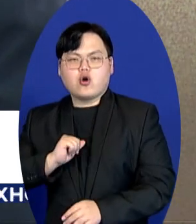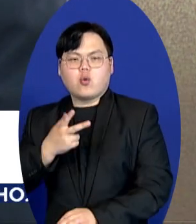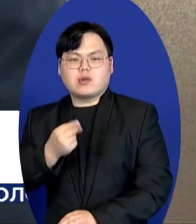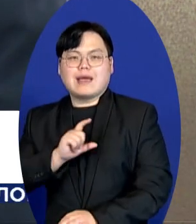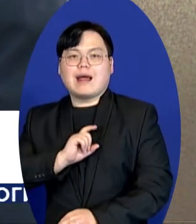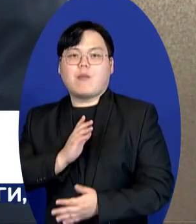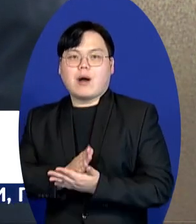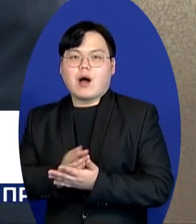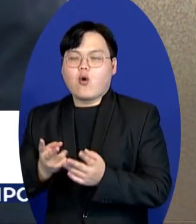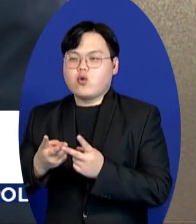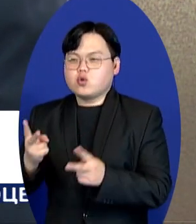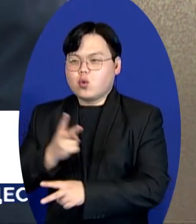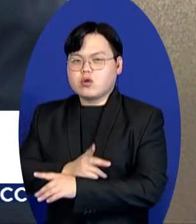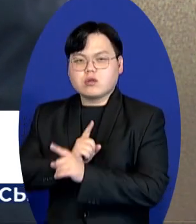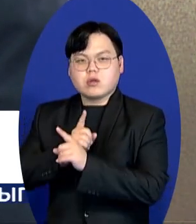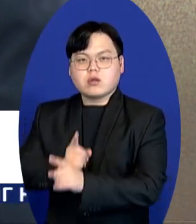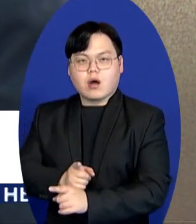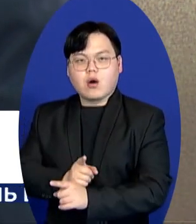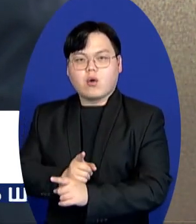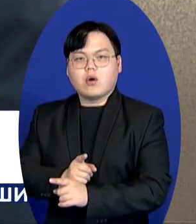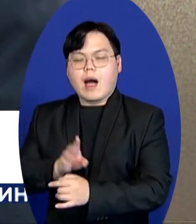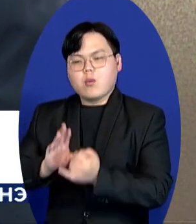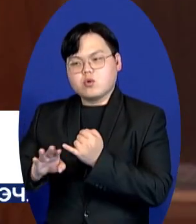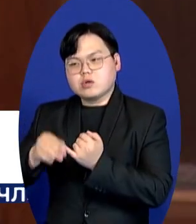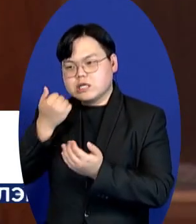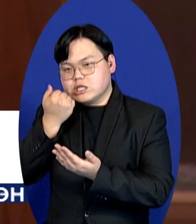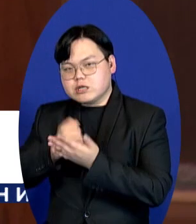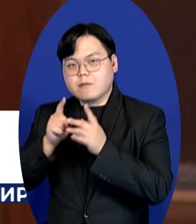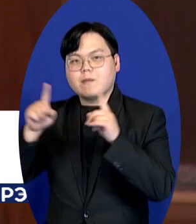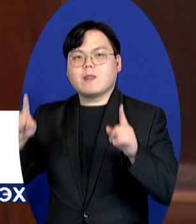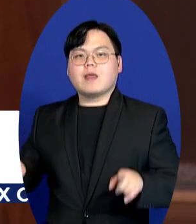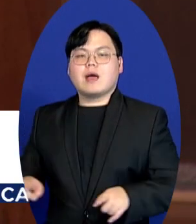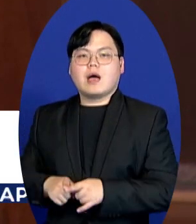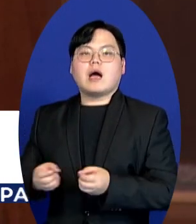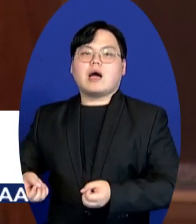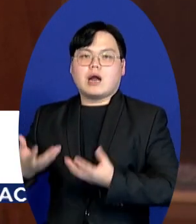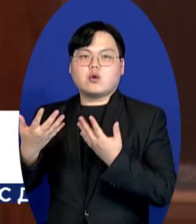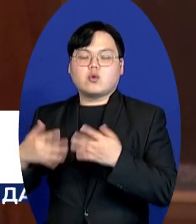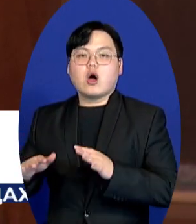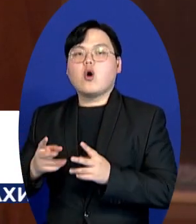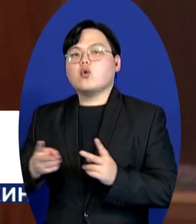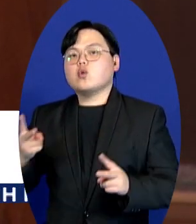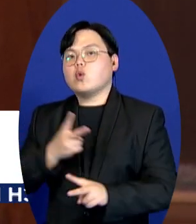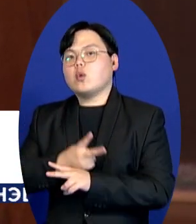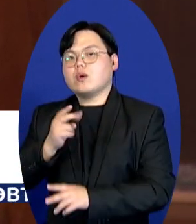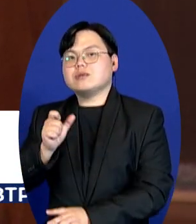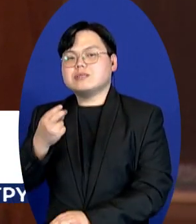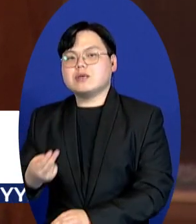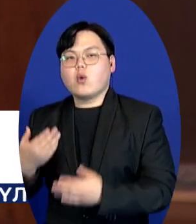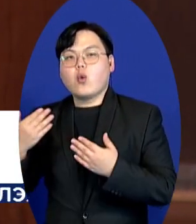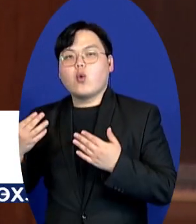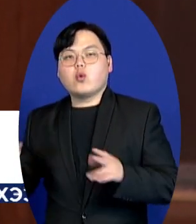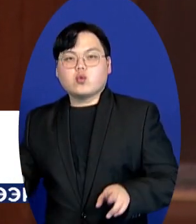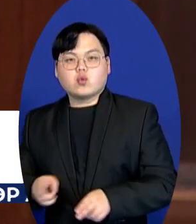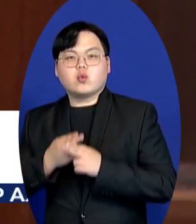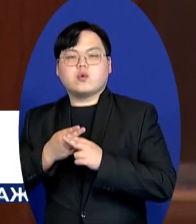дагуу эцсийн шийдвэрээ тогтоол хэлбэрээр гаргасан. За үндсэн хуулийн цэцгийн их судлын хуралдааны дүгнэлтээр бол